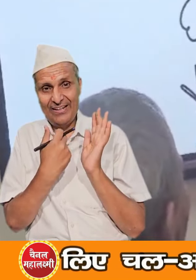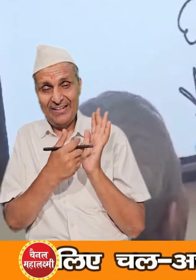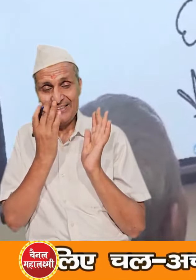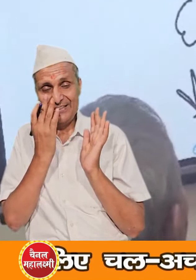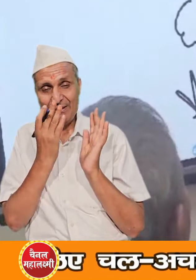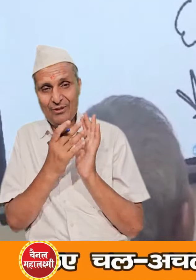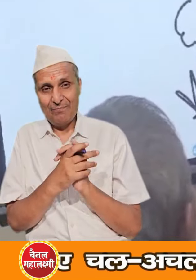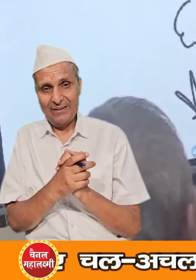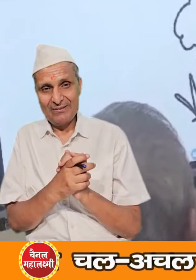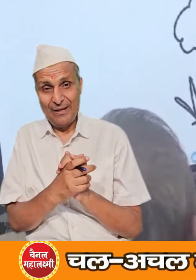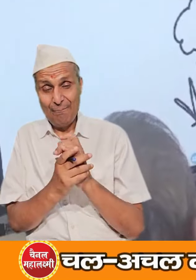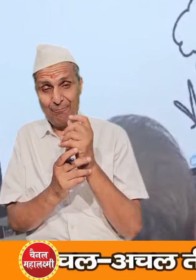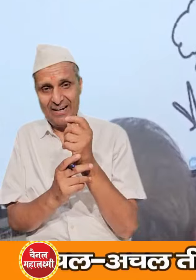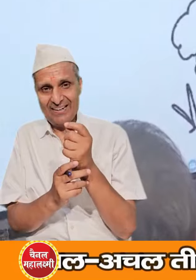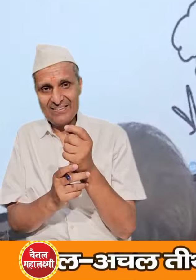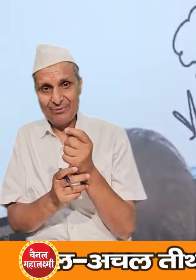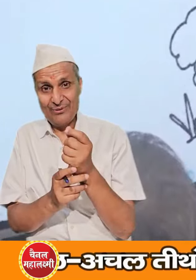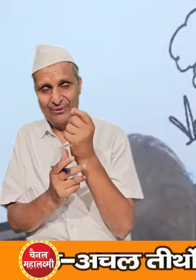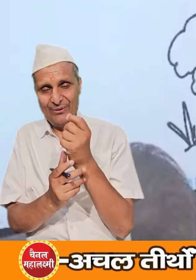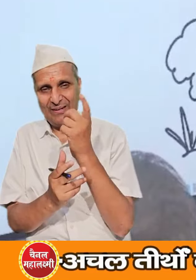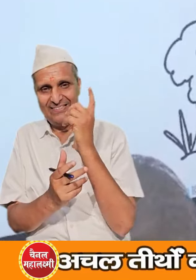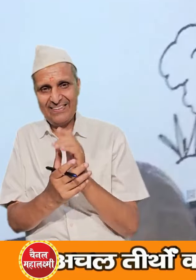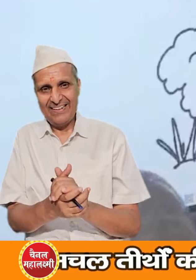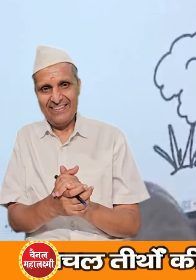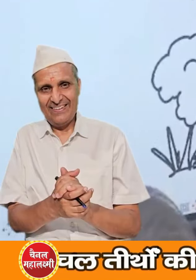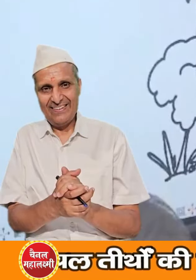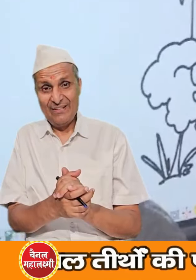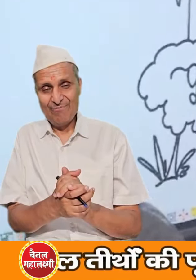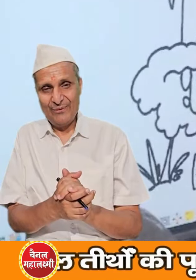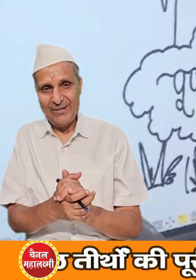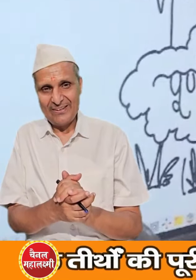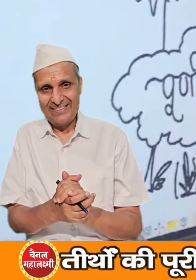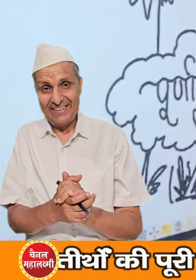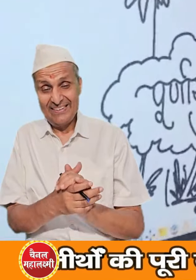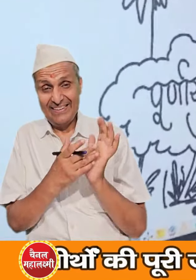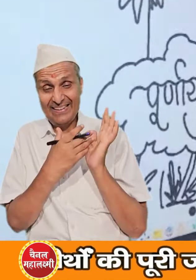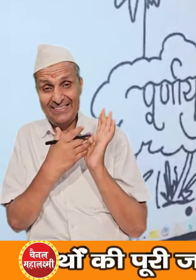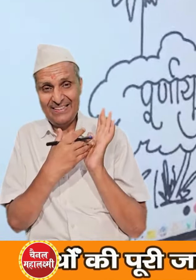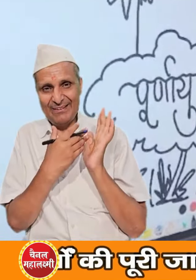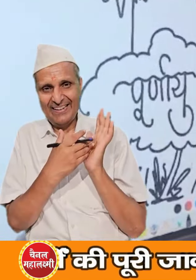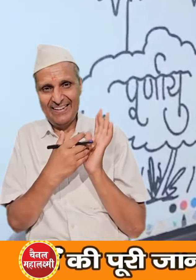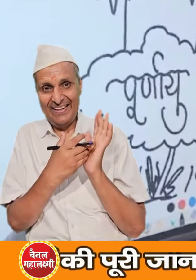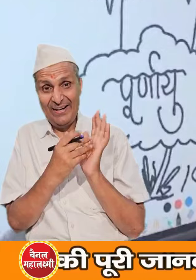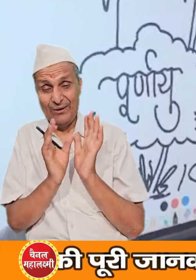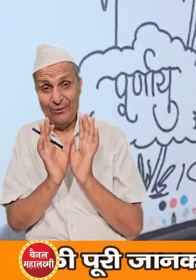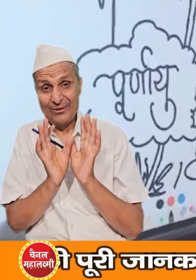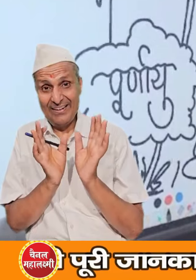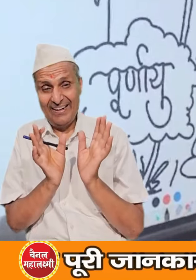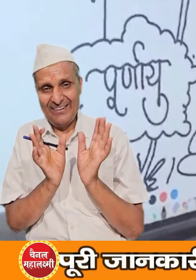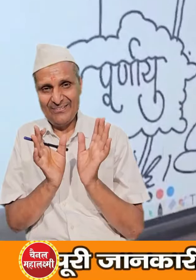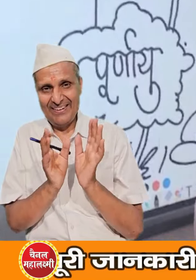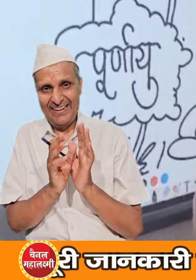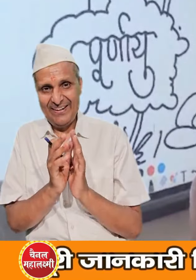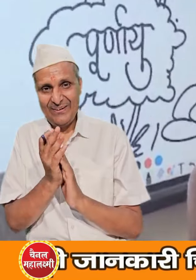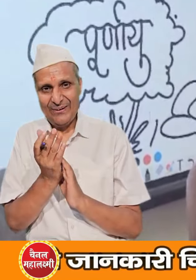उन्होंने जबलपुर की प्रतिभा जने बनाकर सबको रोमांचित कर दिया पूर्ण आयु का चित्र देखिए कैसे बना रहे हैं लोग